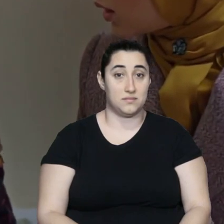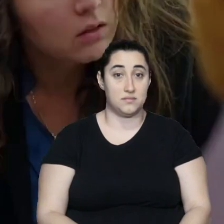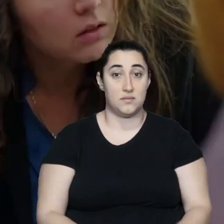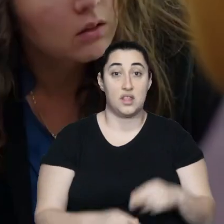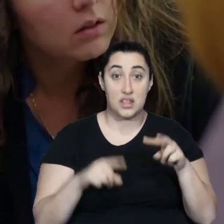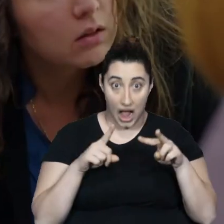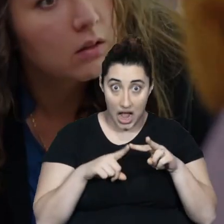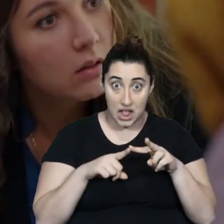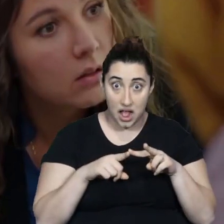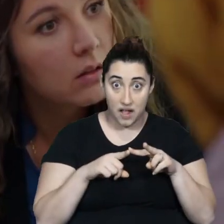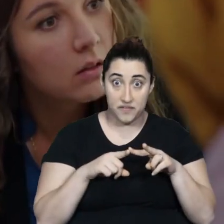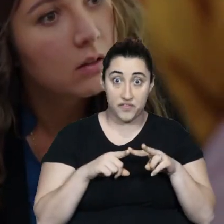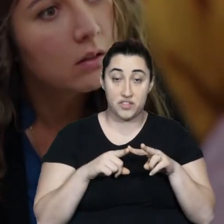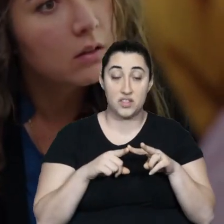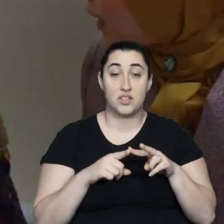Nalan'ın...